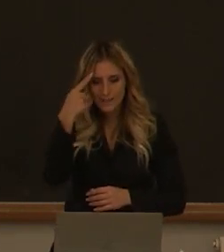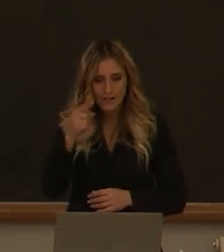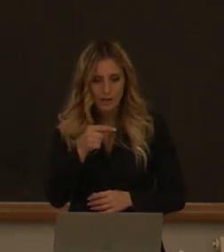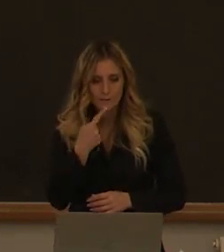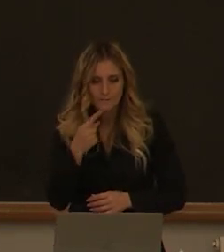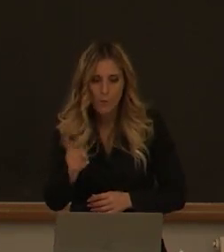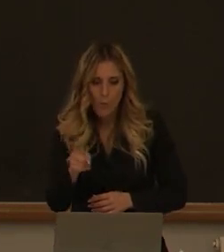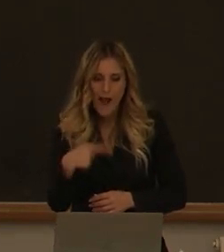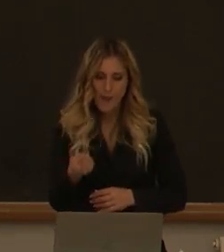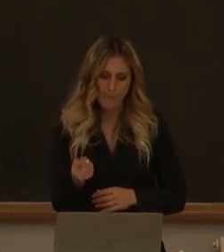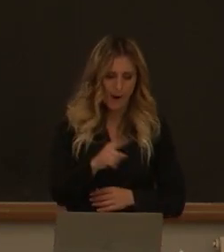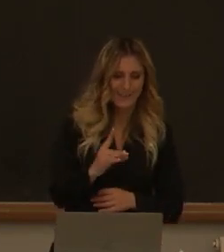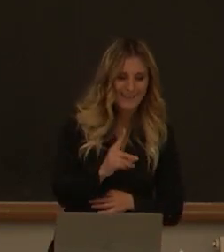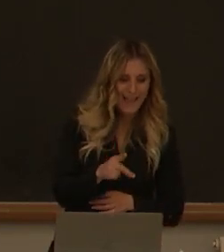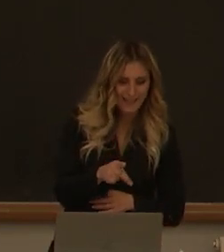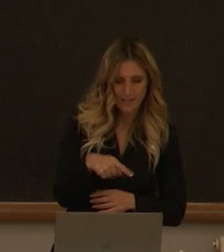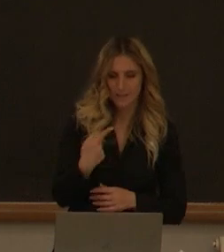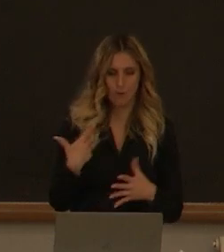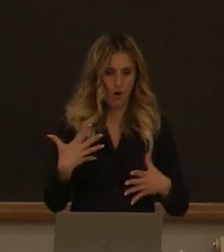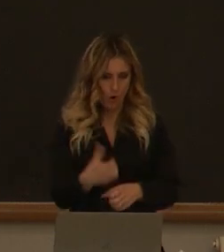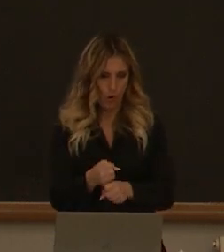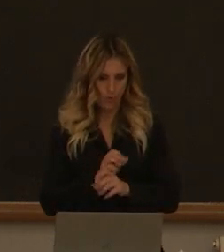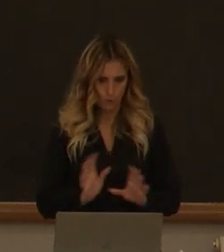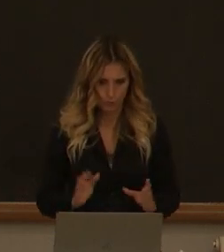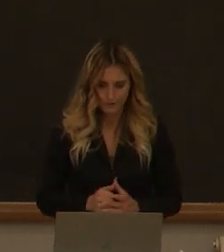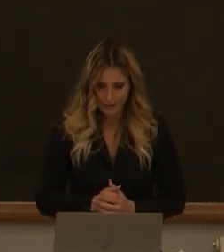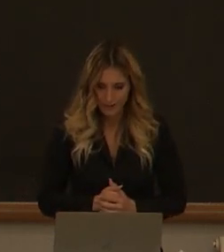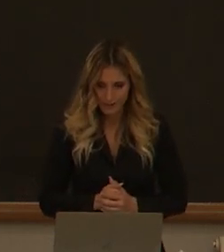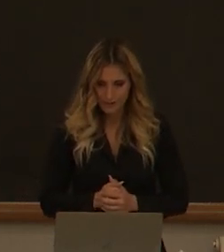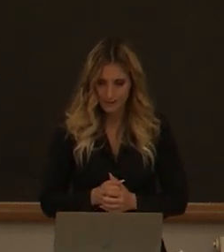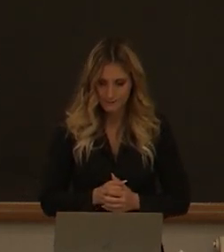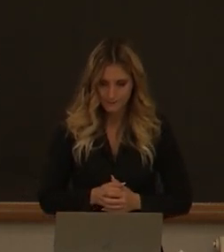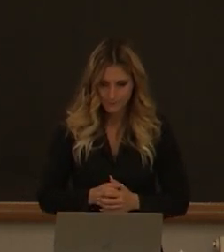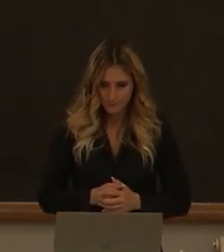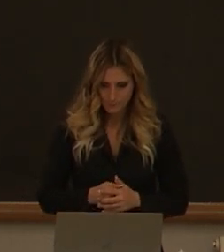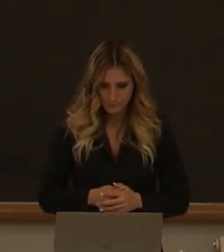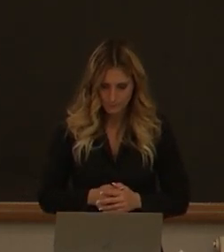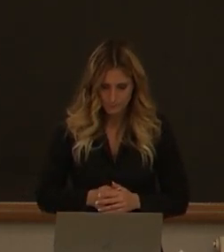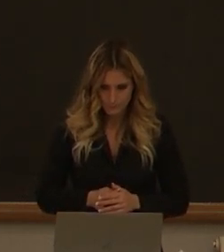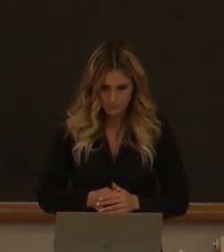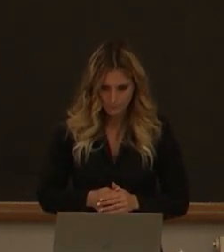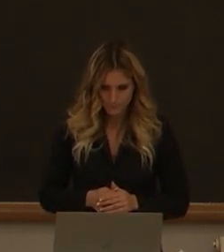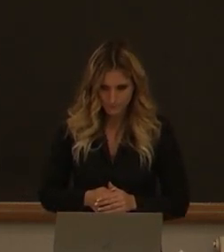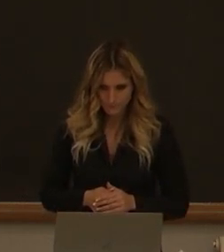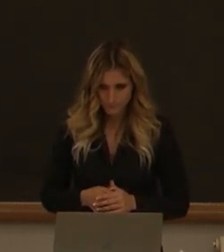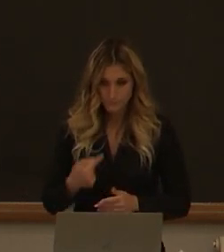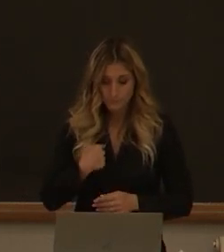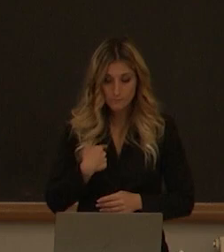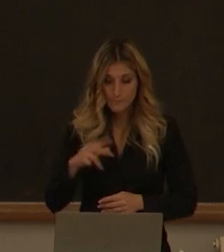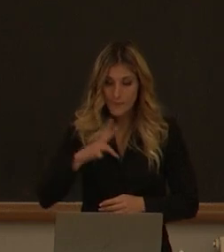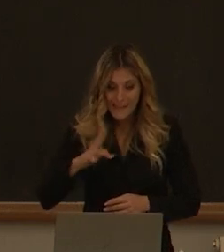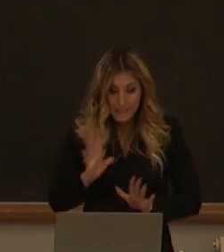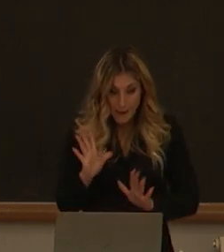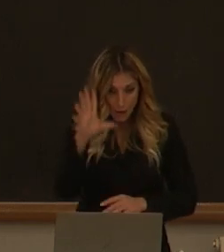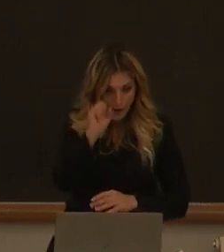per un intervento conclusivo, per tirare un po' le somme di questa nostra, di questo nostro talk. Prego. Io spero di aver capito